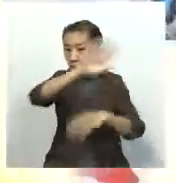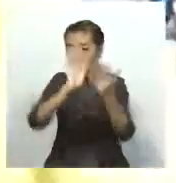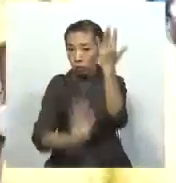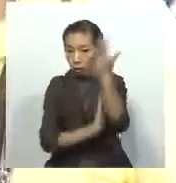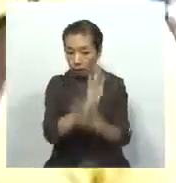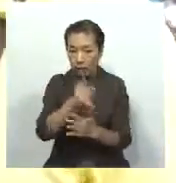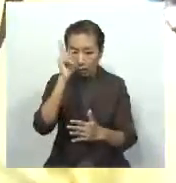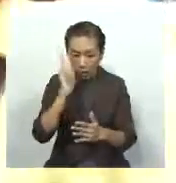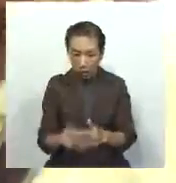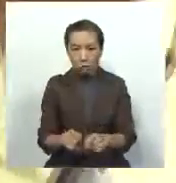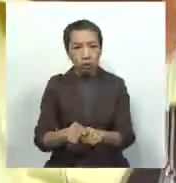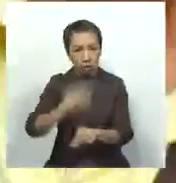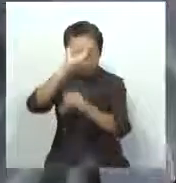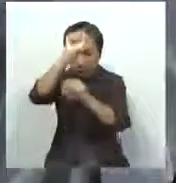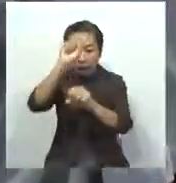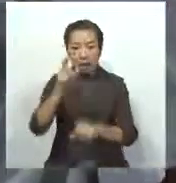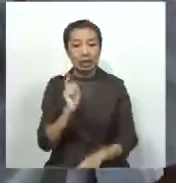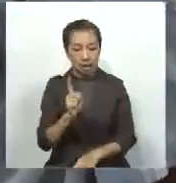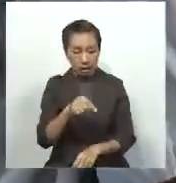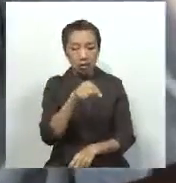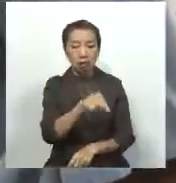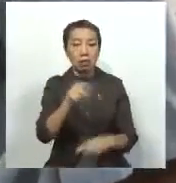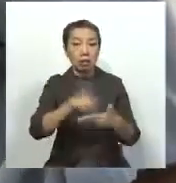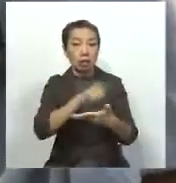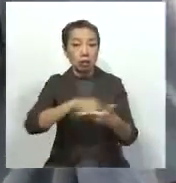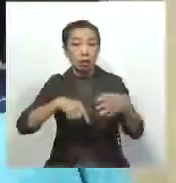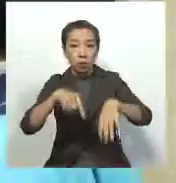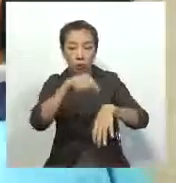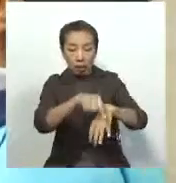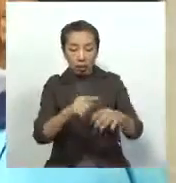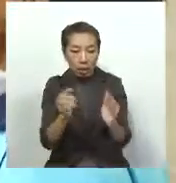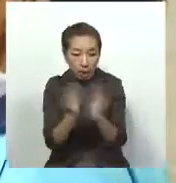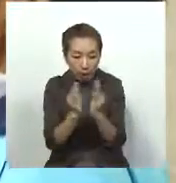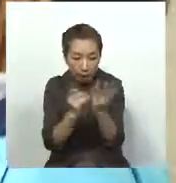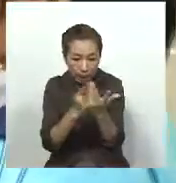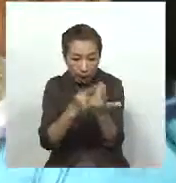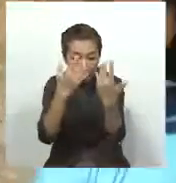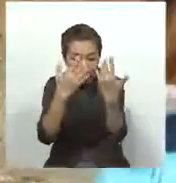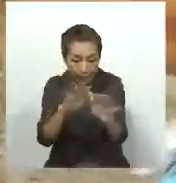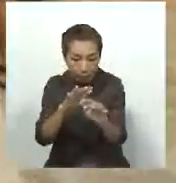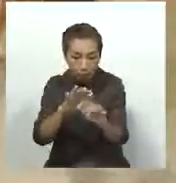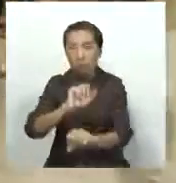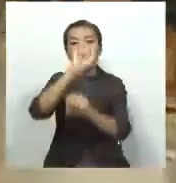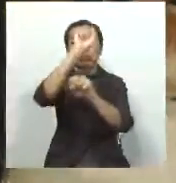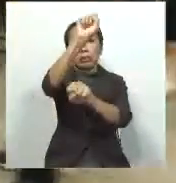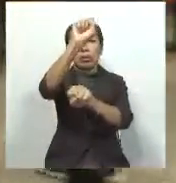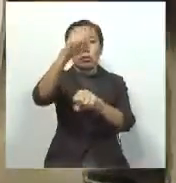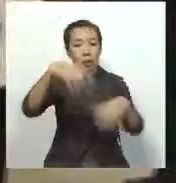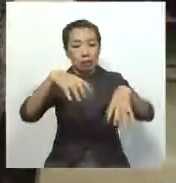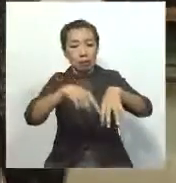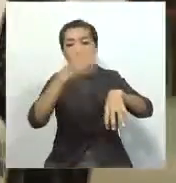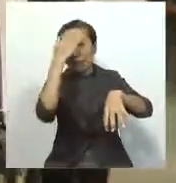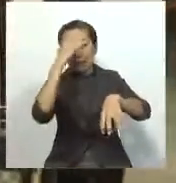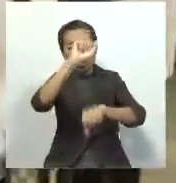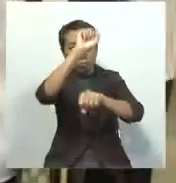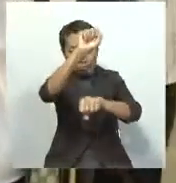าคมเมื่อมีการนับคะแนนเสร็จแล้วก็จะติดประกาศผลคะแนนไว้ที่หน้าหน่วยขั้นตอนในขณะนี้คือคณะกรรมการประ